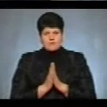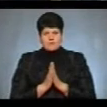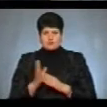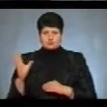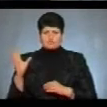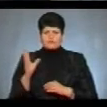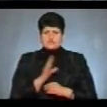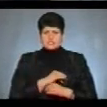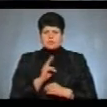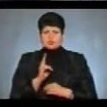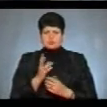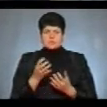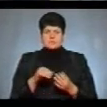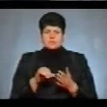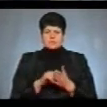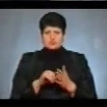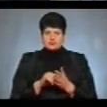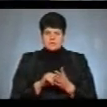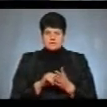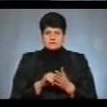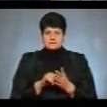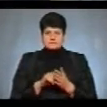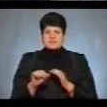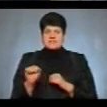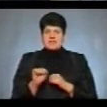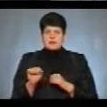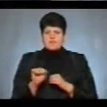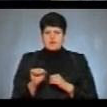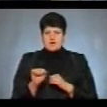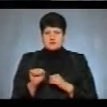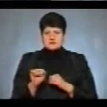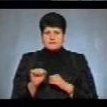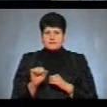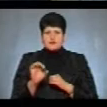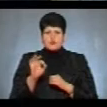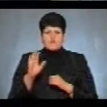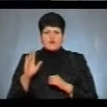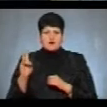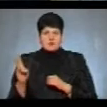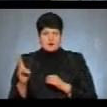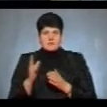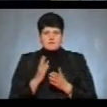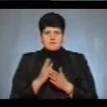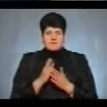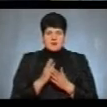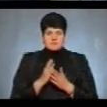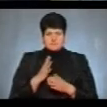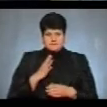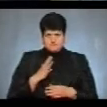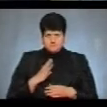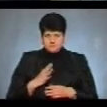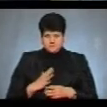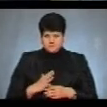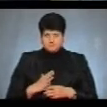всіх тих, хто беруть участь в теребовлянській ОВК, мати якось стримання і